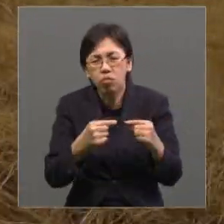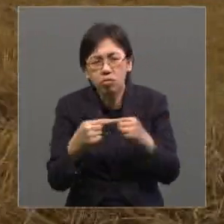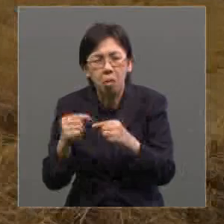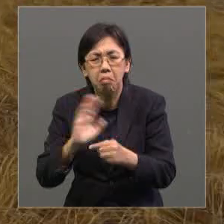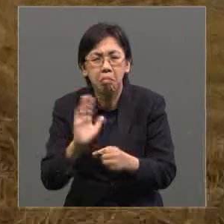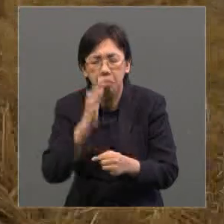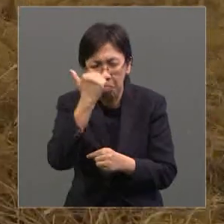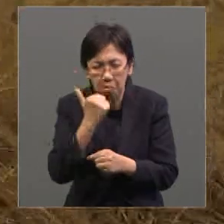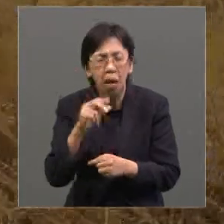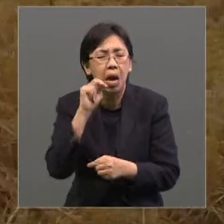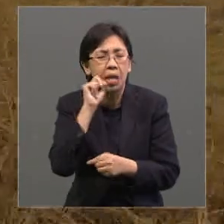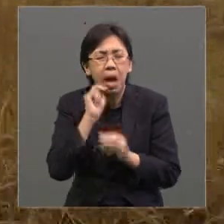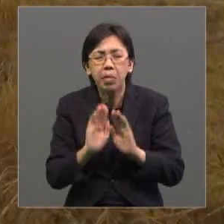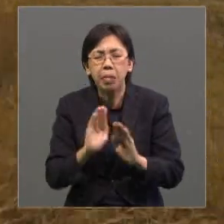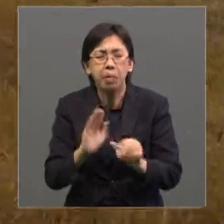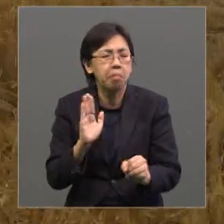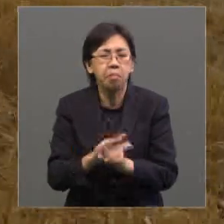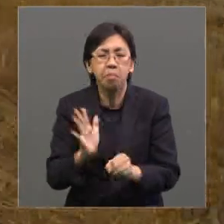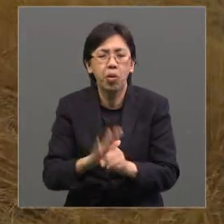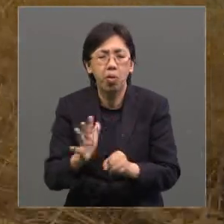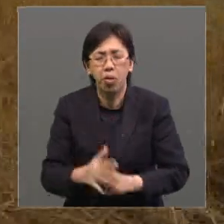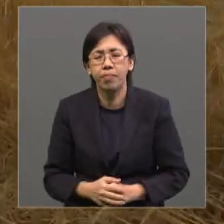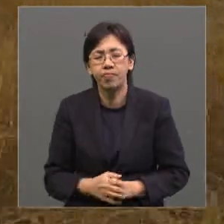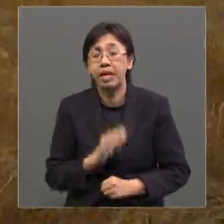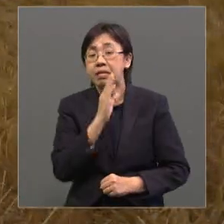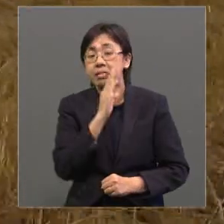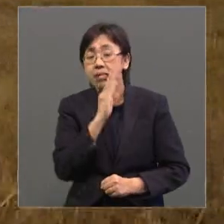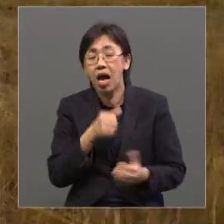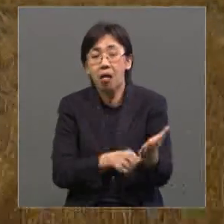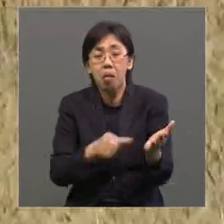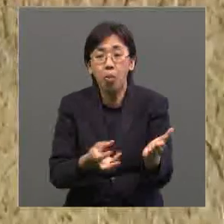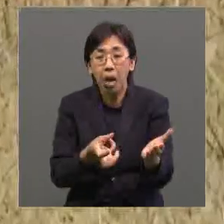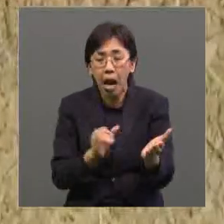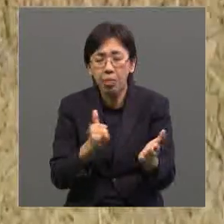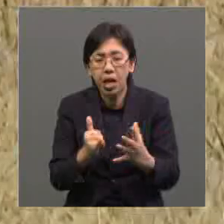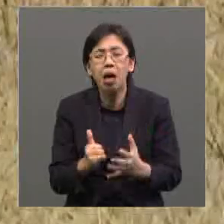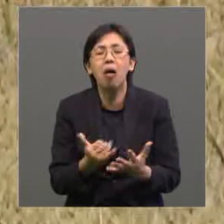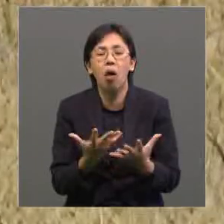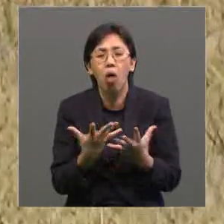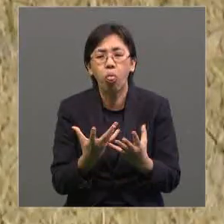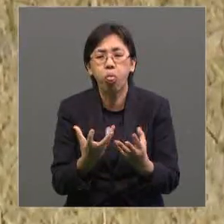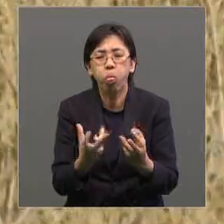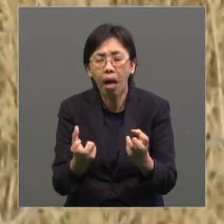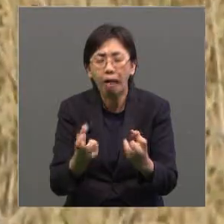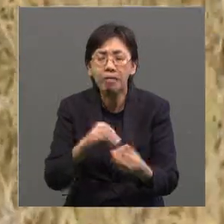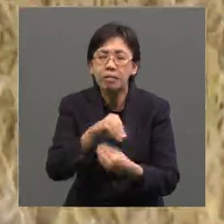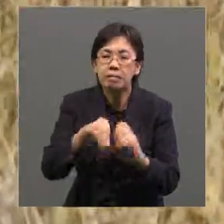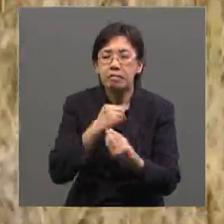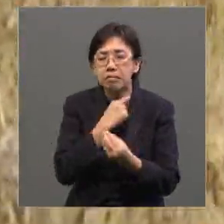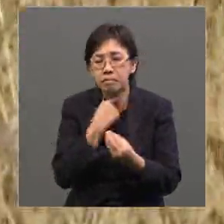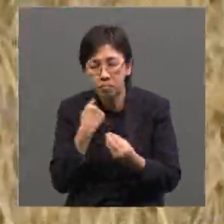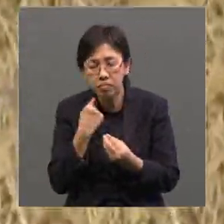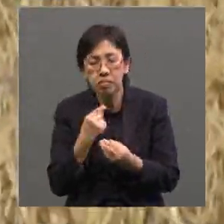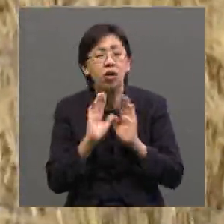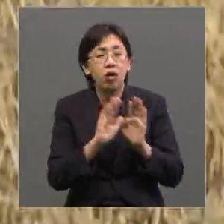เพราะปริมาณน้ำต้นทุนมีไม่เพียงพอค่ะถ้าเพาะปลูกต่อไปเนี่ยอาจจะมีความเสียหายเกิดขึ้นได้แล้วก็